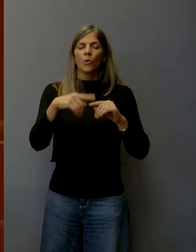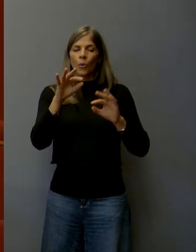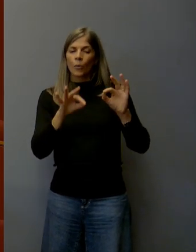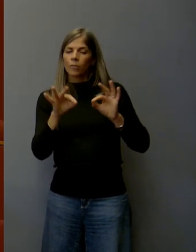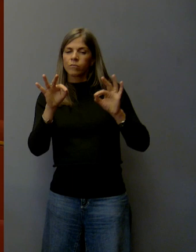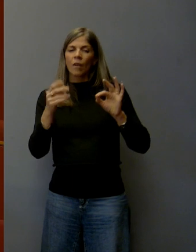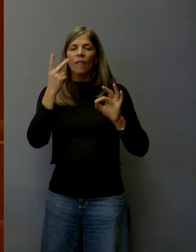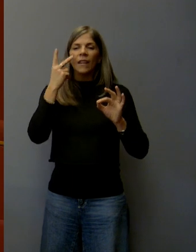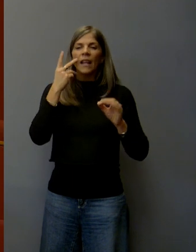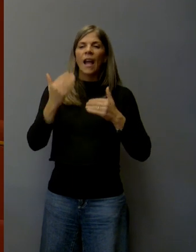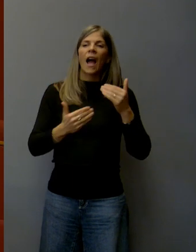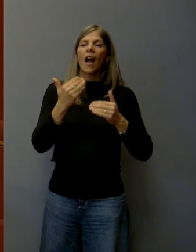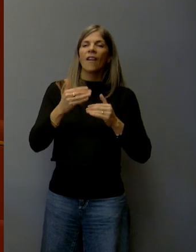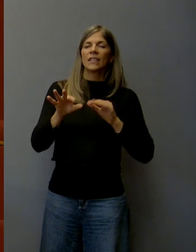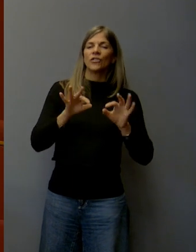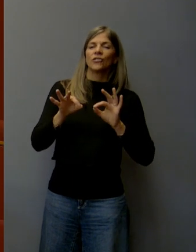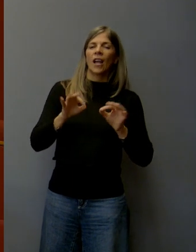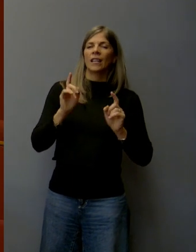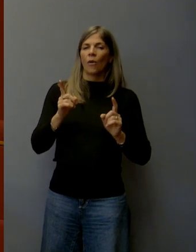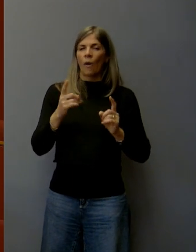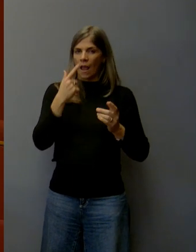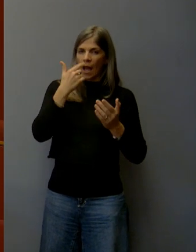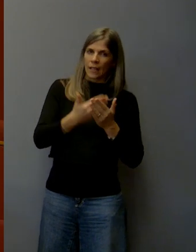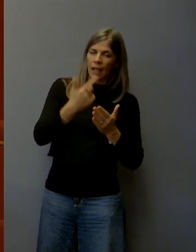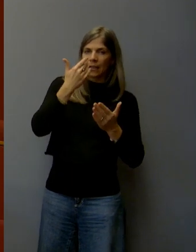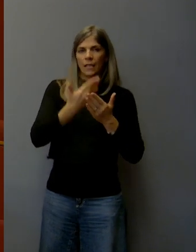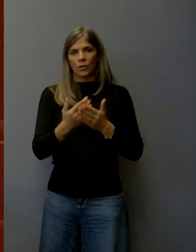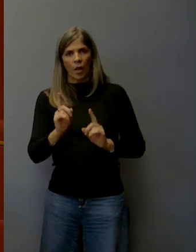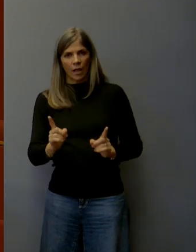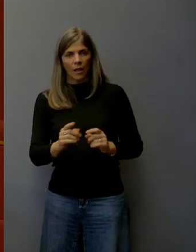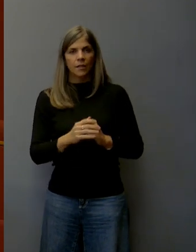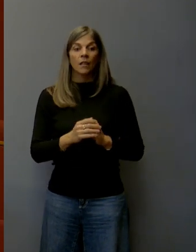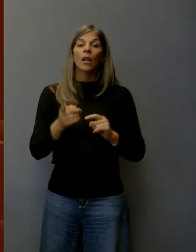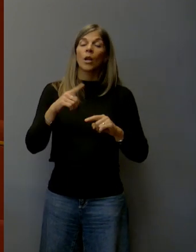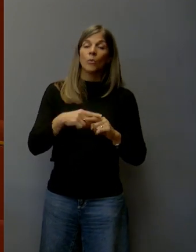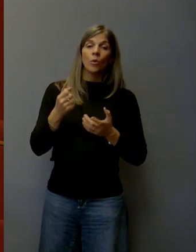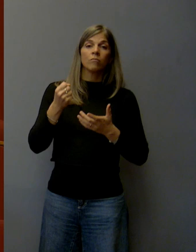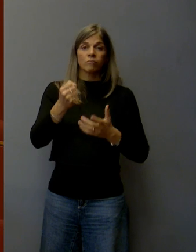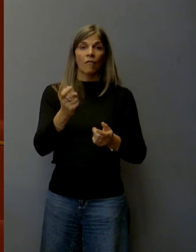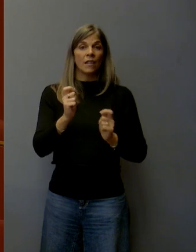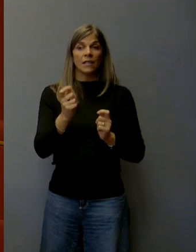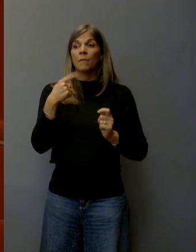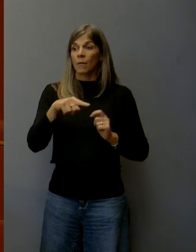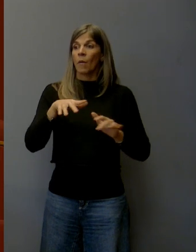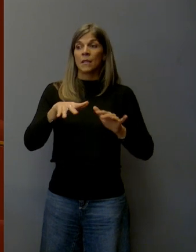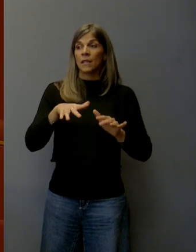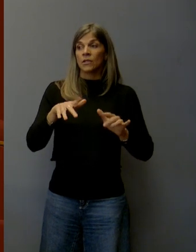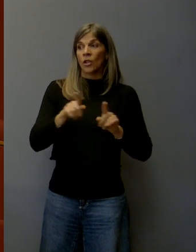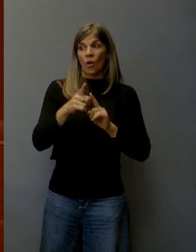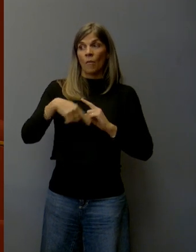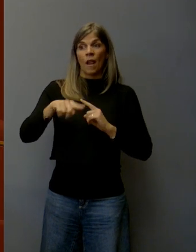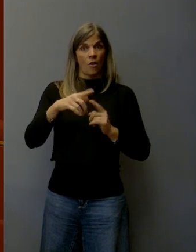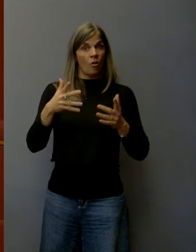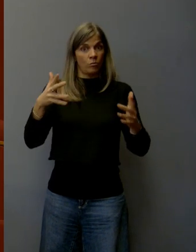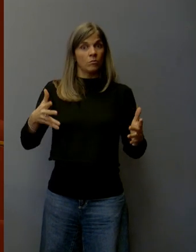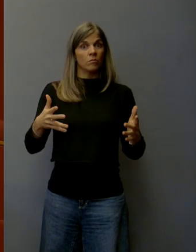delle scelte intraprese comprese anche gli impegni economici finanziari che per un'amministrazione come la nostra sono fondamentali Cioè mentre